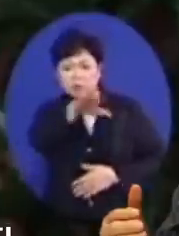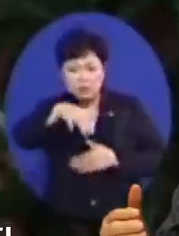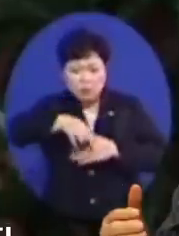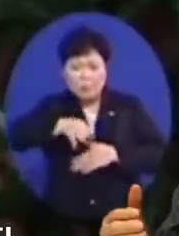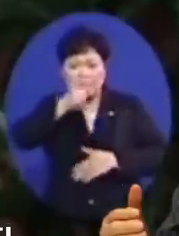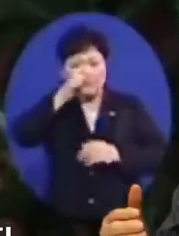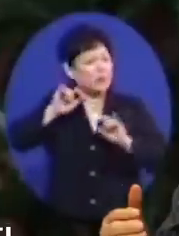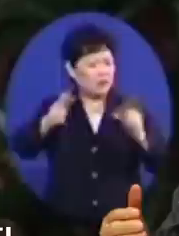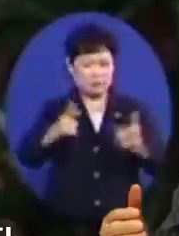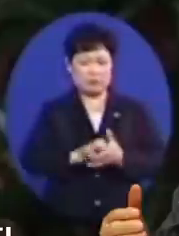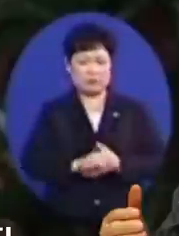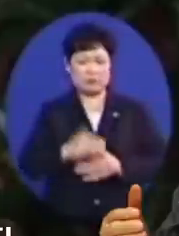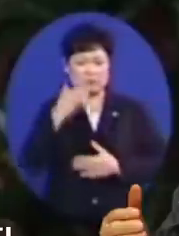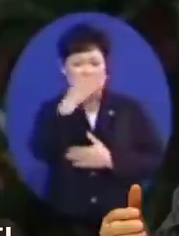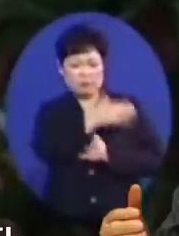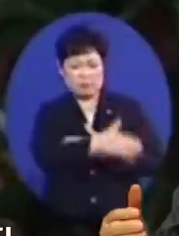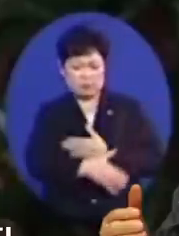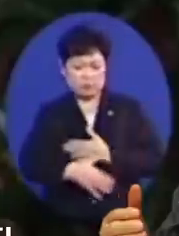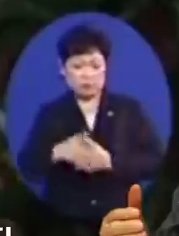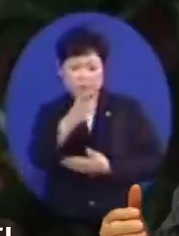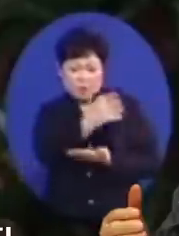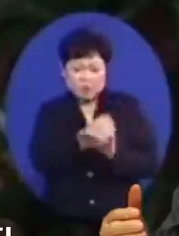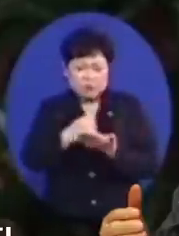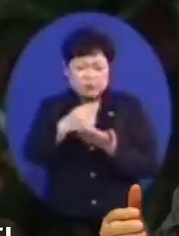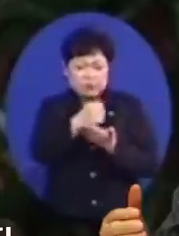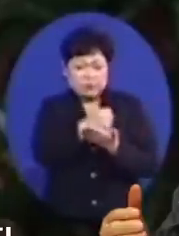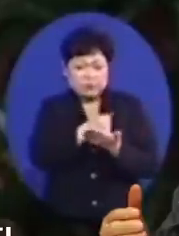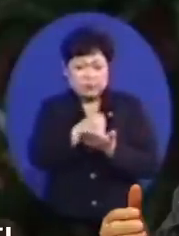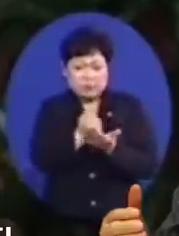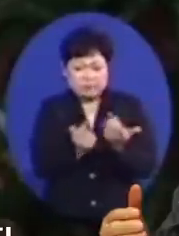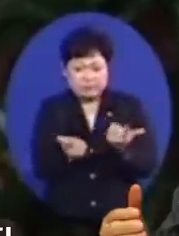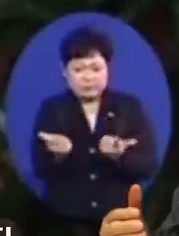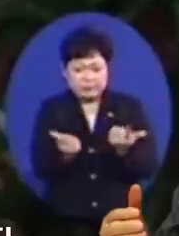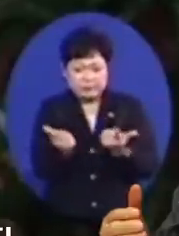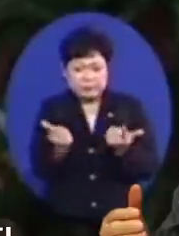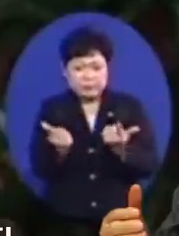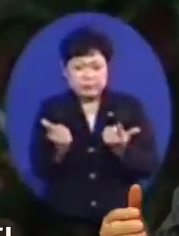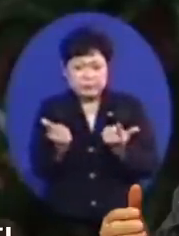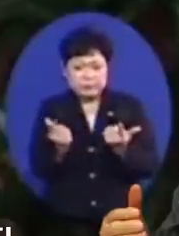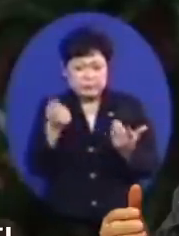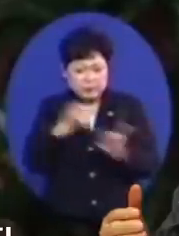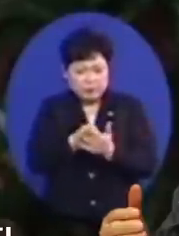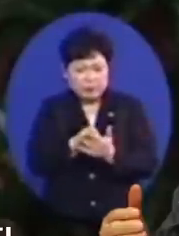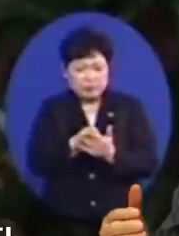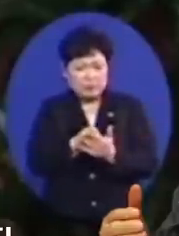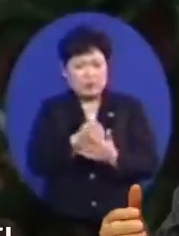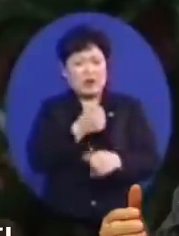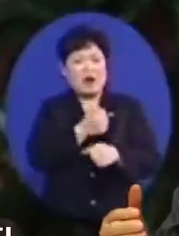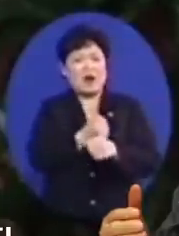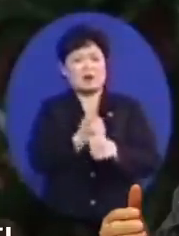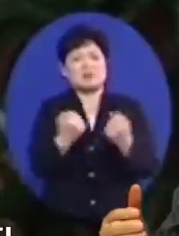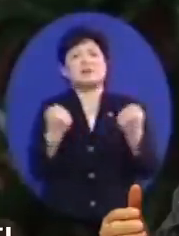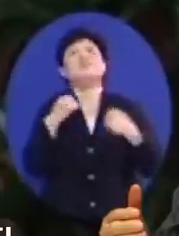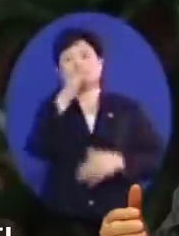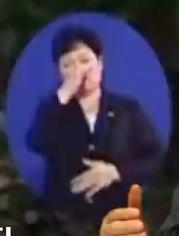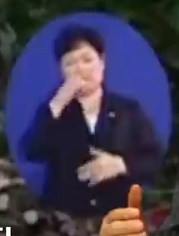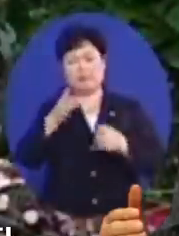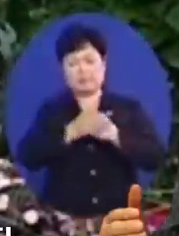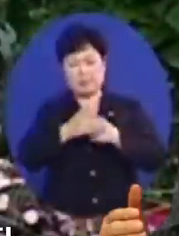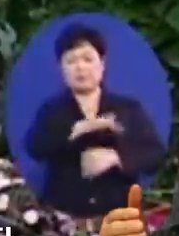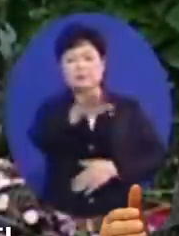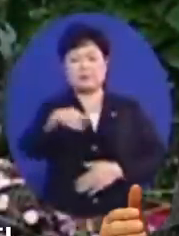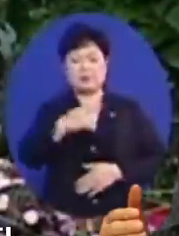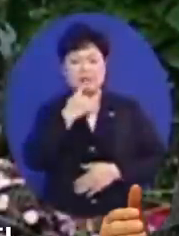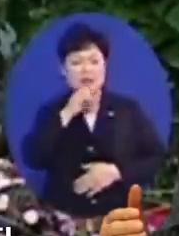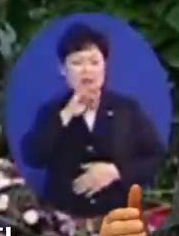것이 아니라 우리의 운명을 좌우하는 큰 힘을 가지고 우리 몸에 있는 것입니다. 그러므로 우리는